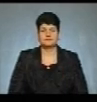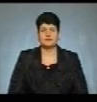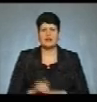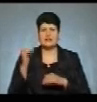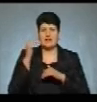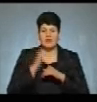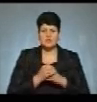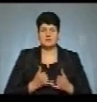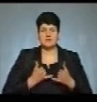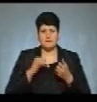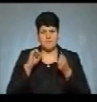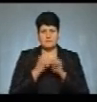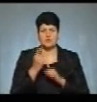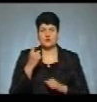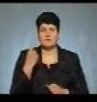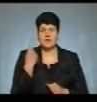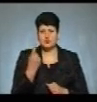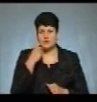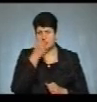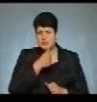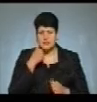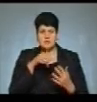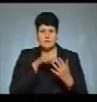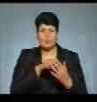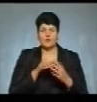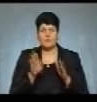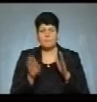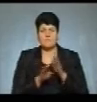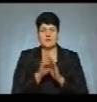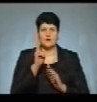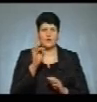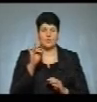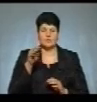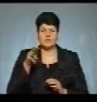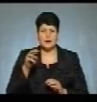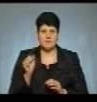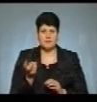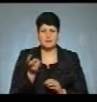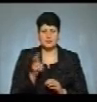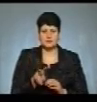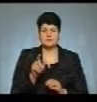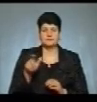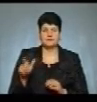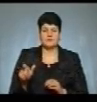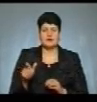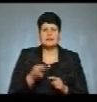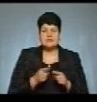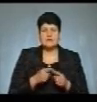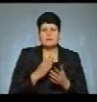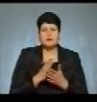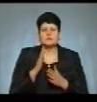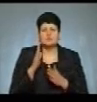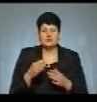вечір присвячений пам'яті 101-ї річниці бою під Крутами прийшов тернополян Петро Дмитрик. Це мало би бути свято